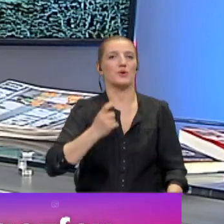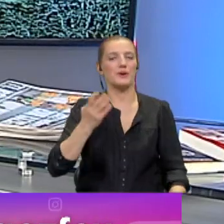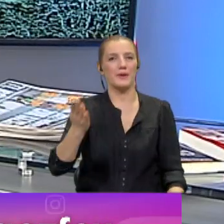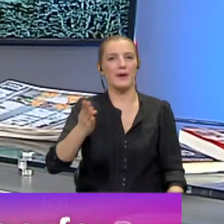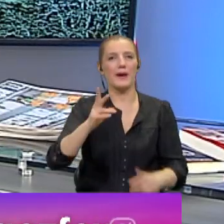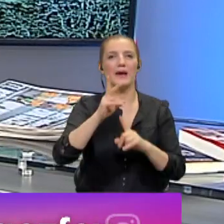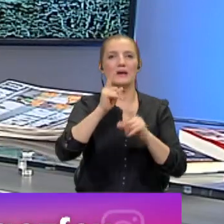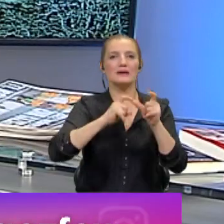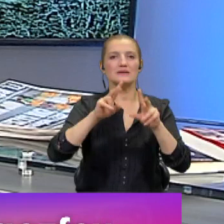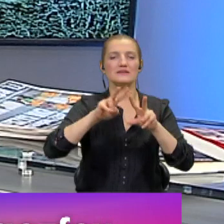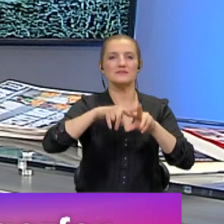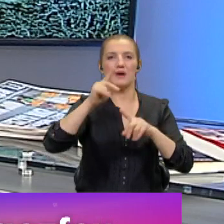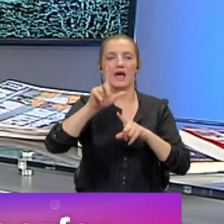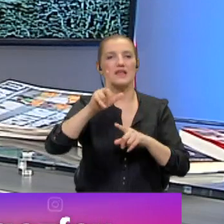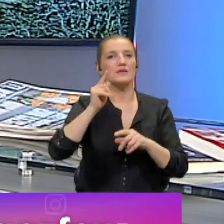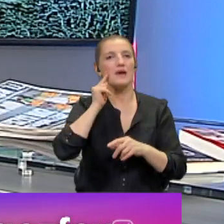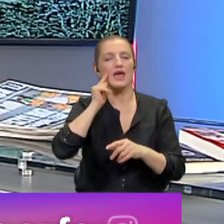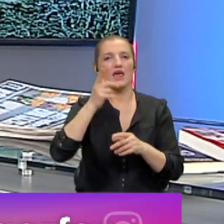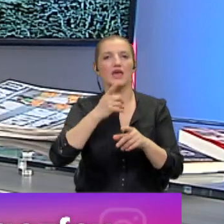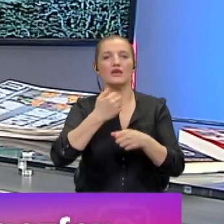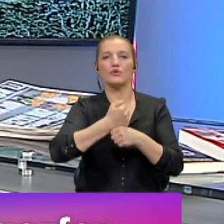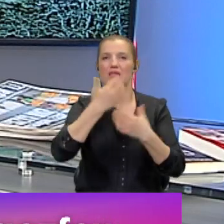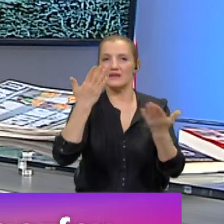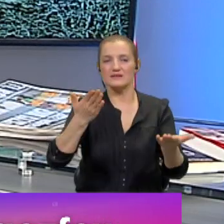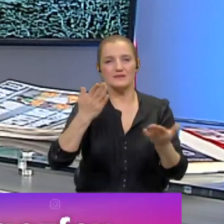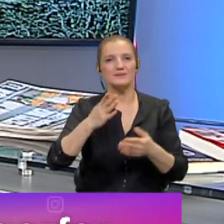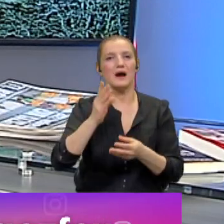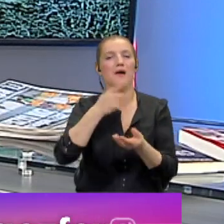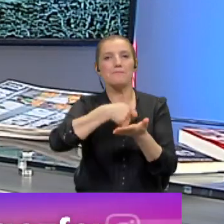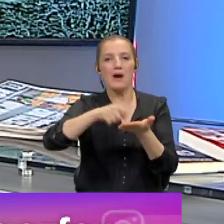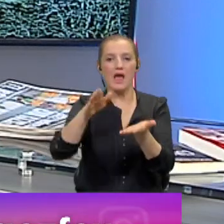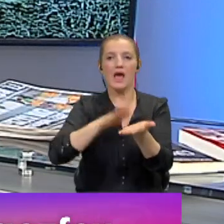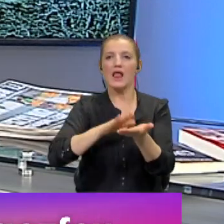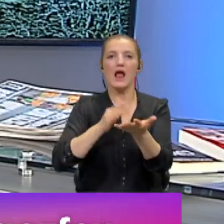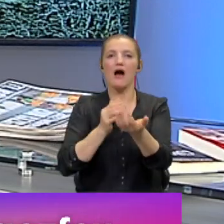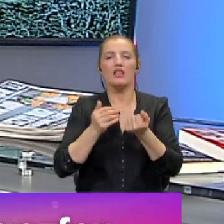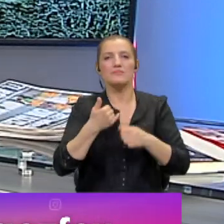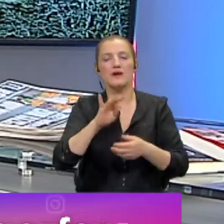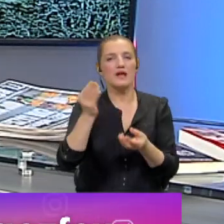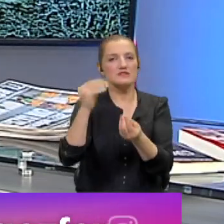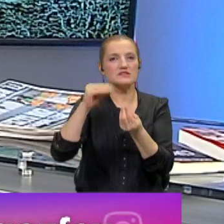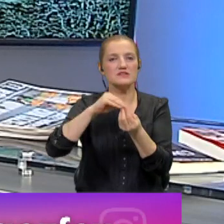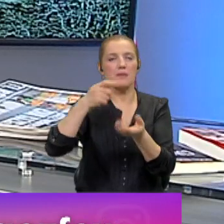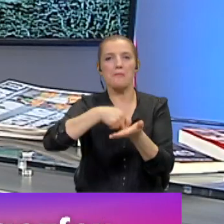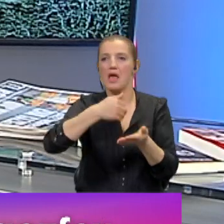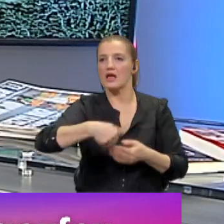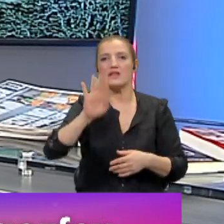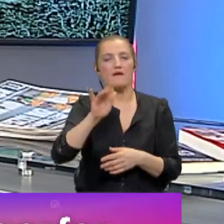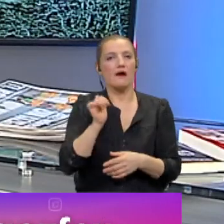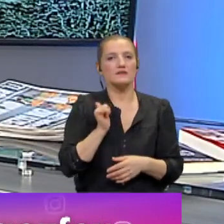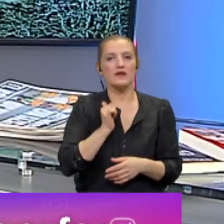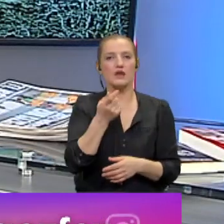İsmail Bey günaydın Maaşlar elimizde geçmeden yapılan zamlarla Çoktan gitti şimdi asgari